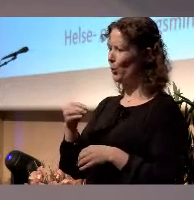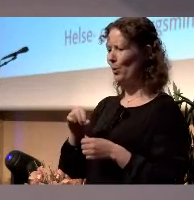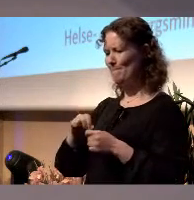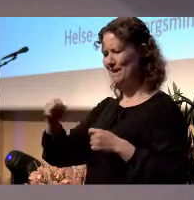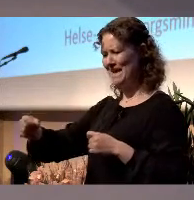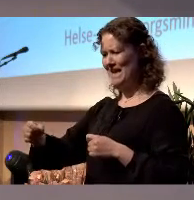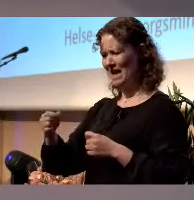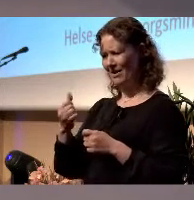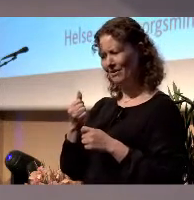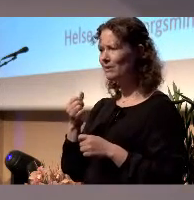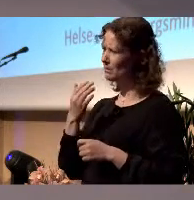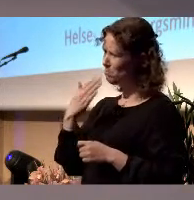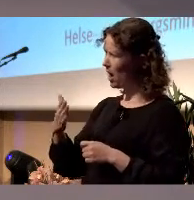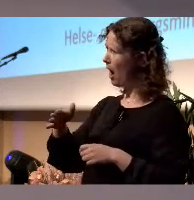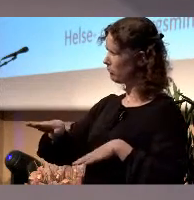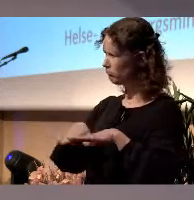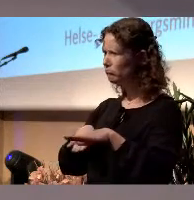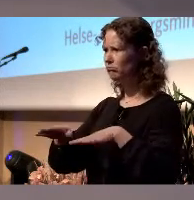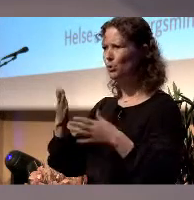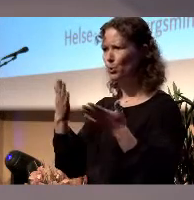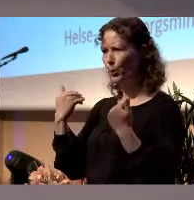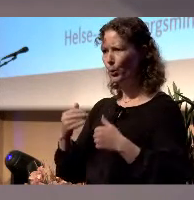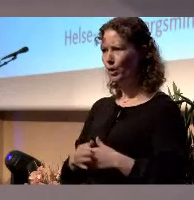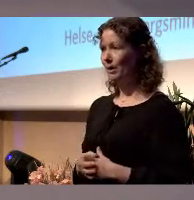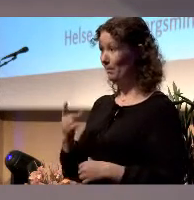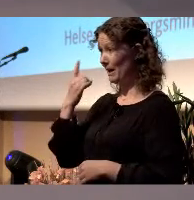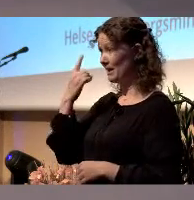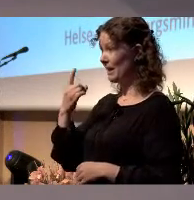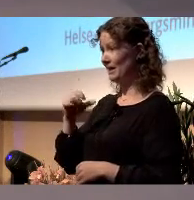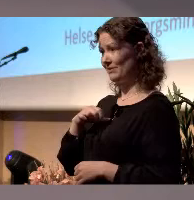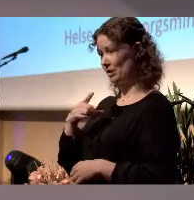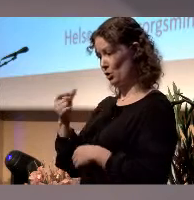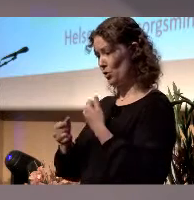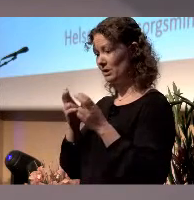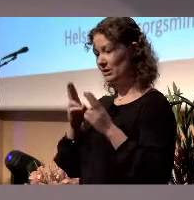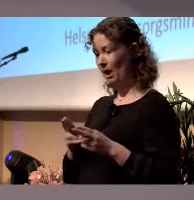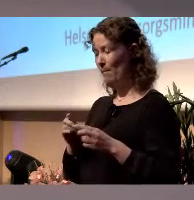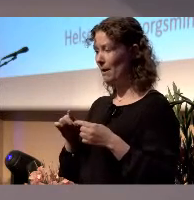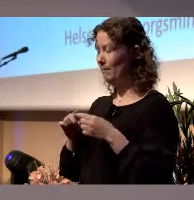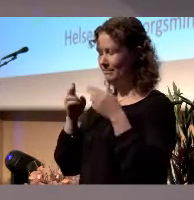ganske god skitur. Tenk å gå den samme distansen uten